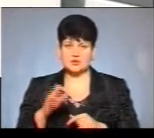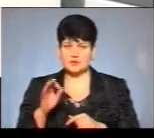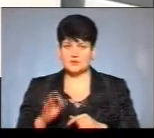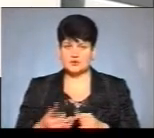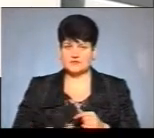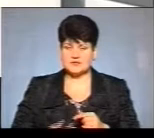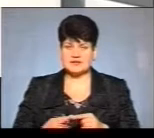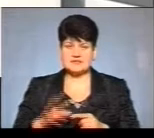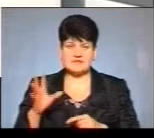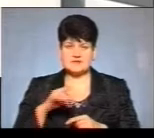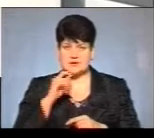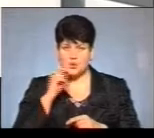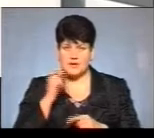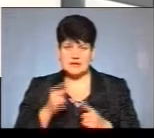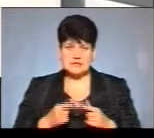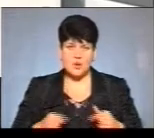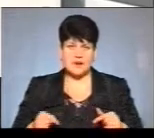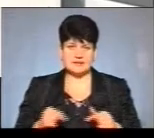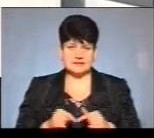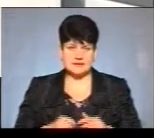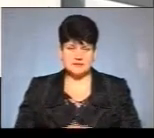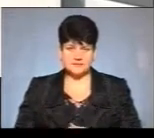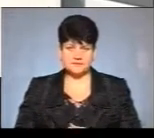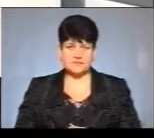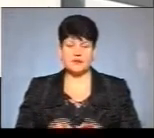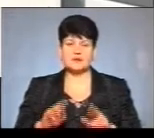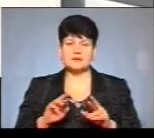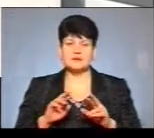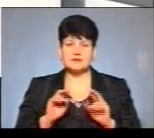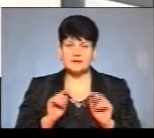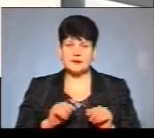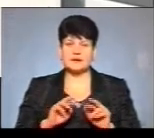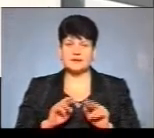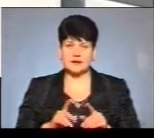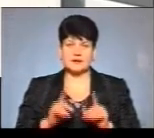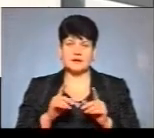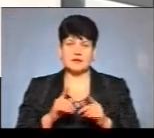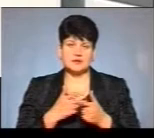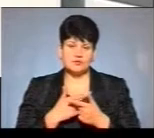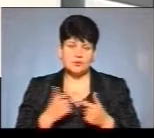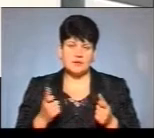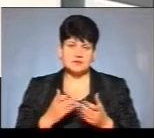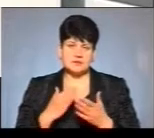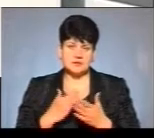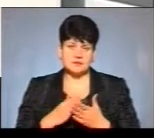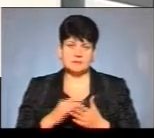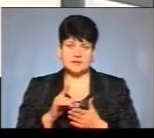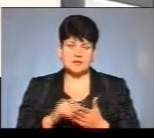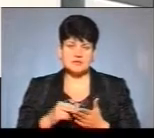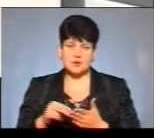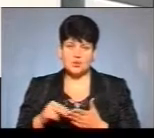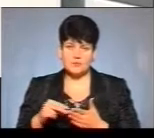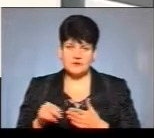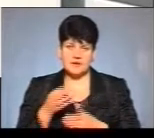це всеукраїнська організація. Так як інформація поступила, що питання закупівлі ліків було до сих пір